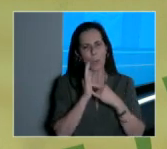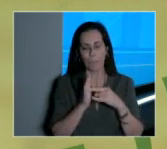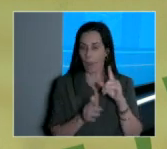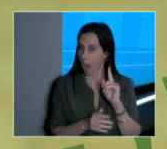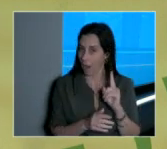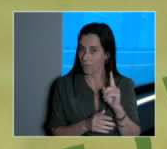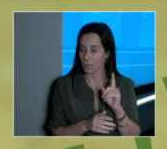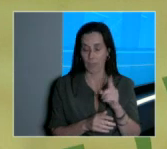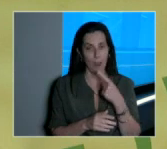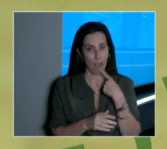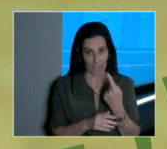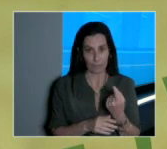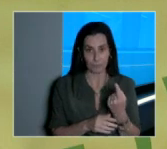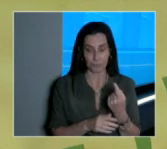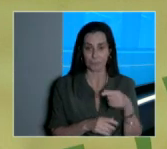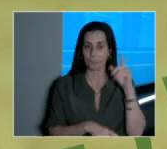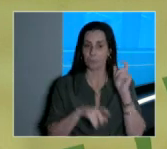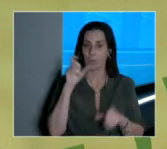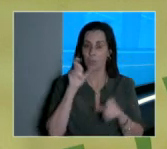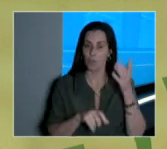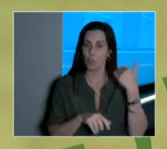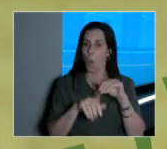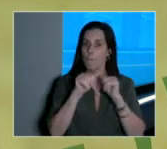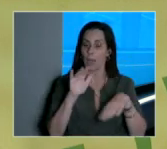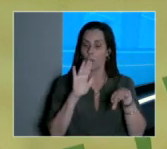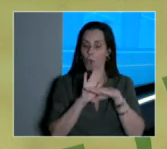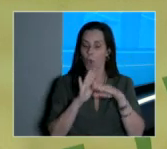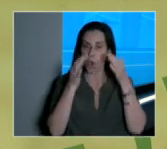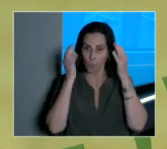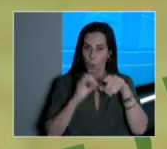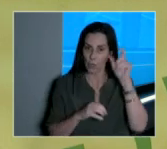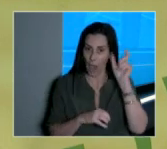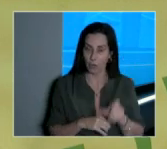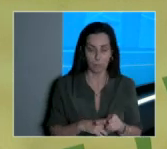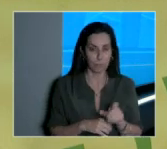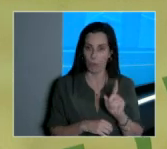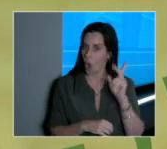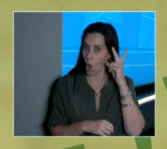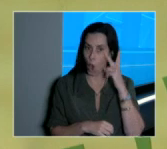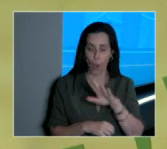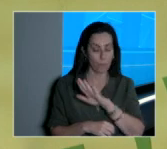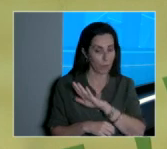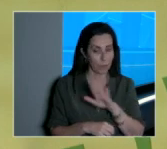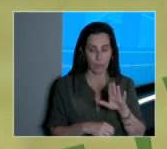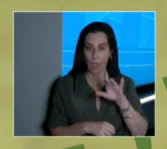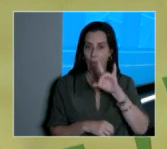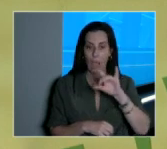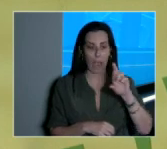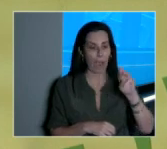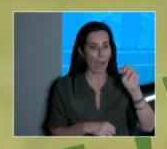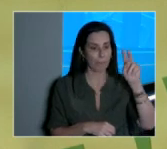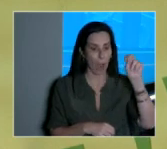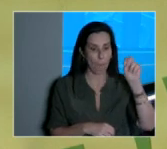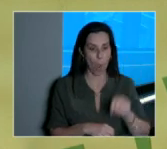אגב, צריך לציין רק שאנשים שהצביעו בעד חוק יסוד כבוד האדם וחירותו לא הבינו את זה. חיים רמון לדוגמה